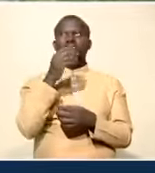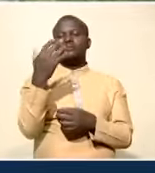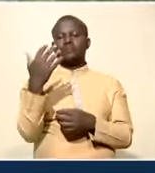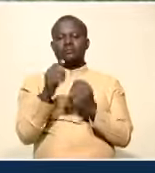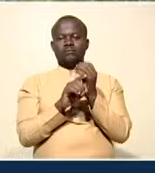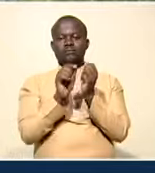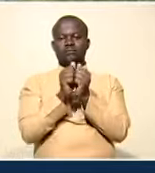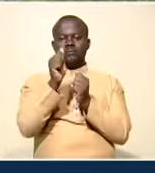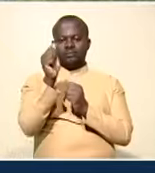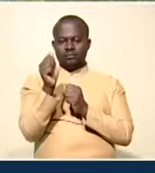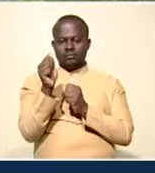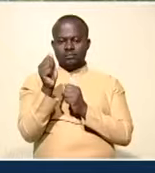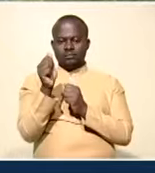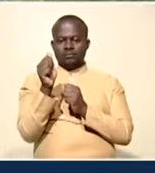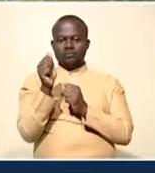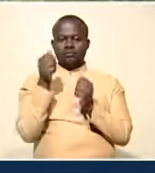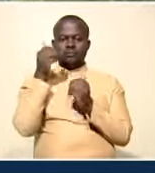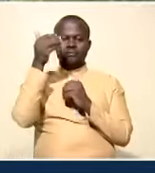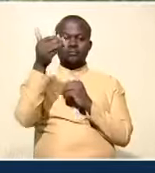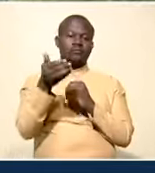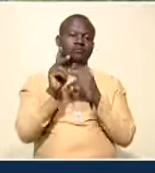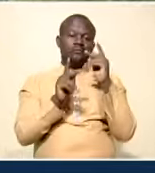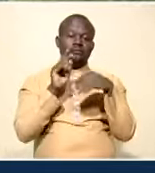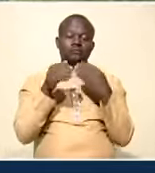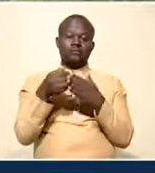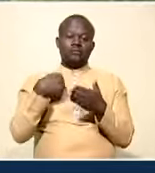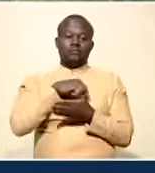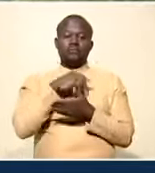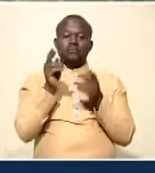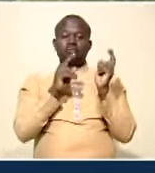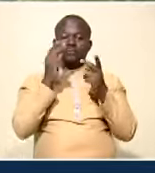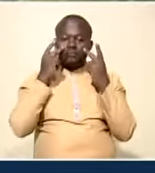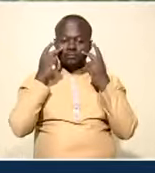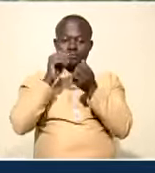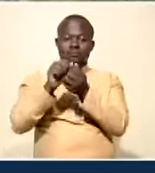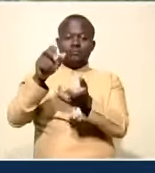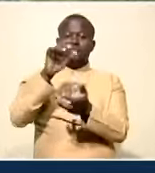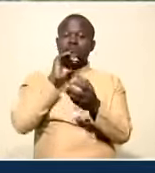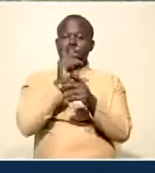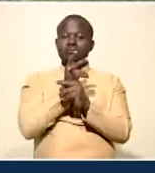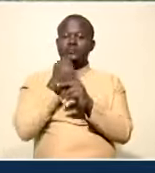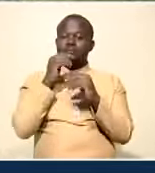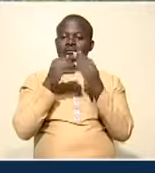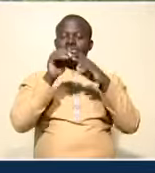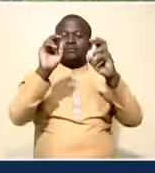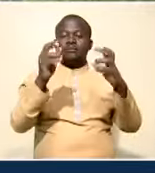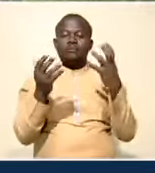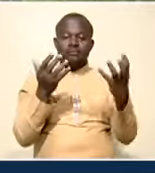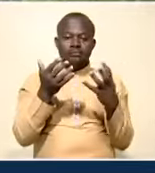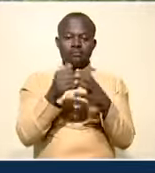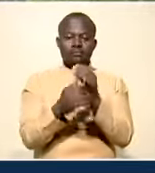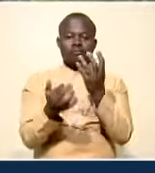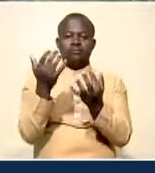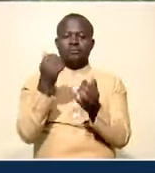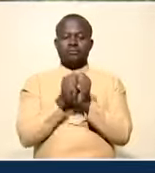kitariki 15. Noneho ariko abantu twari dusanzwe tubona umwotsi ariko nta muntu witega byitaho byo kuvuga ngo wenda ngo yaba arahantu